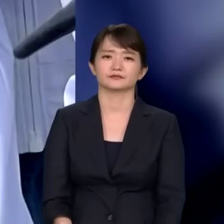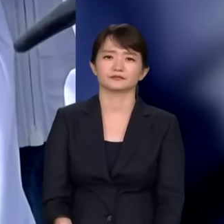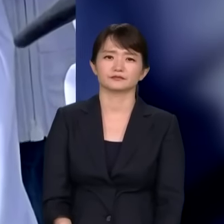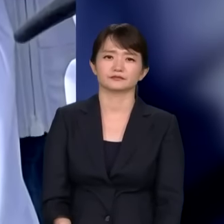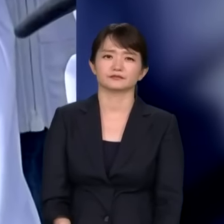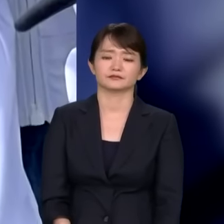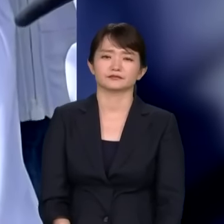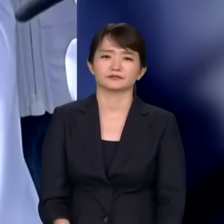최승기입니다.